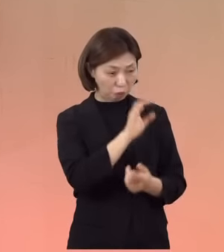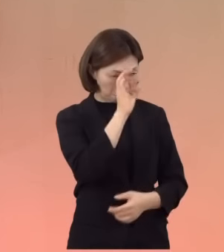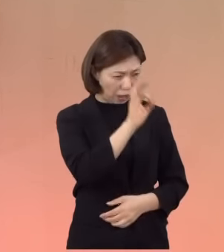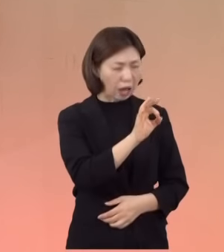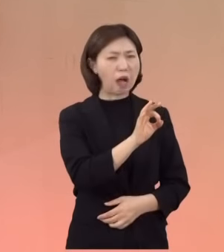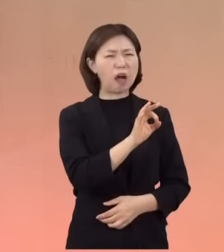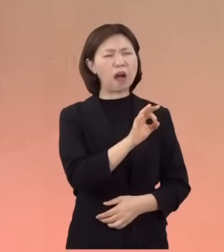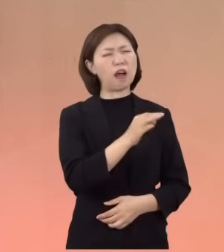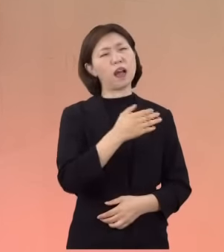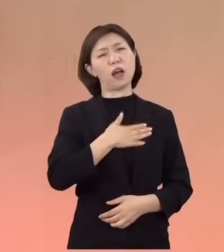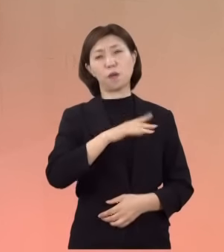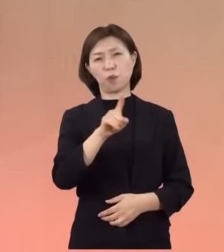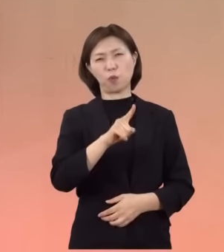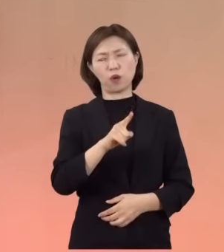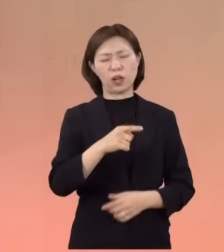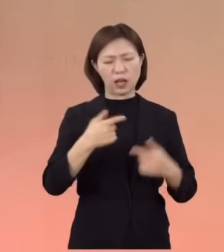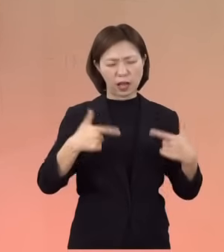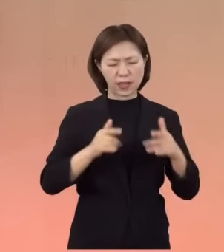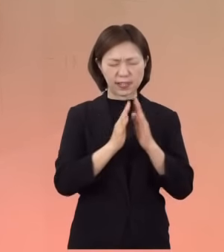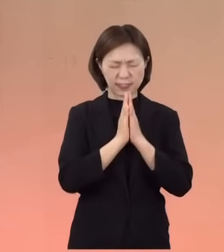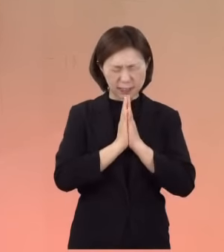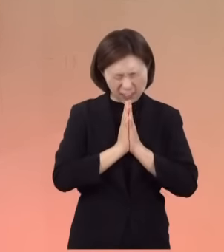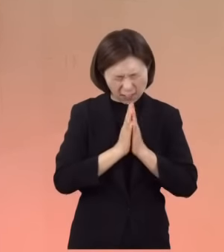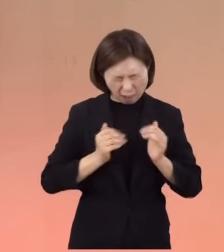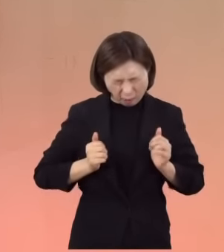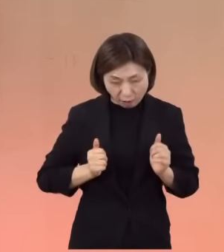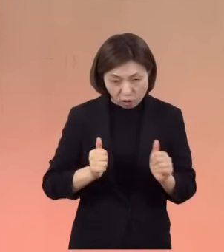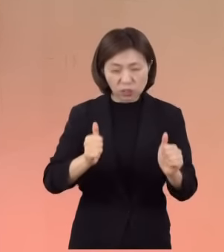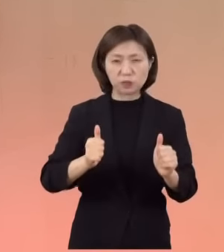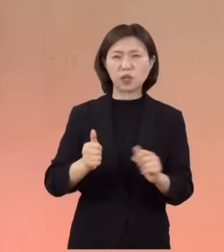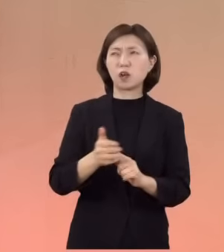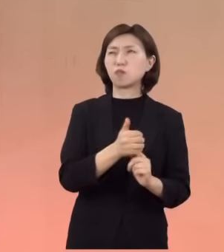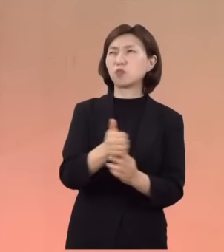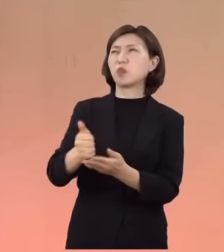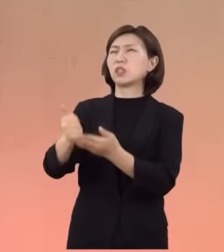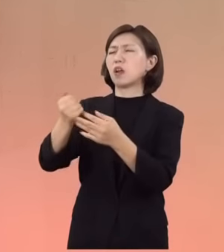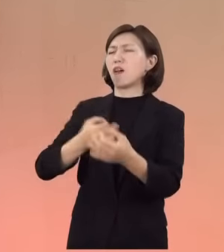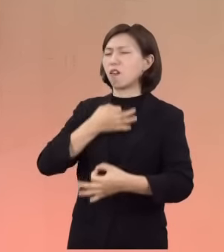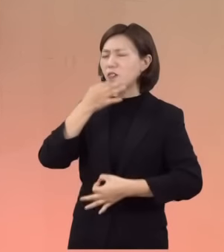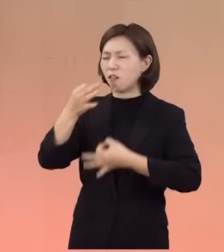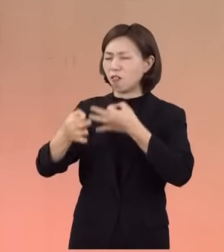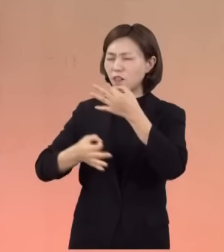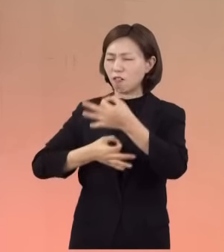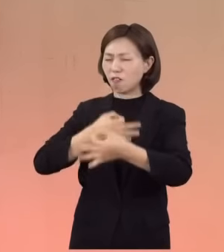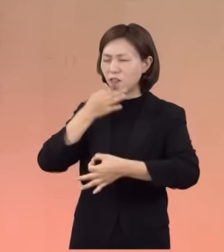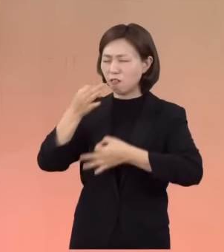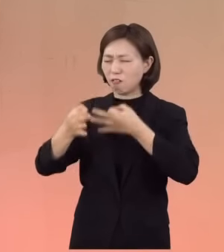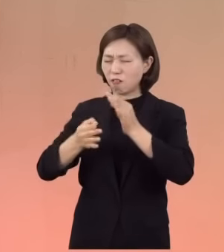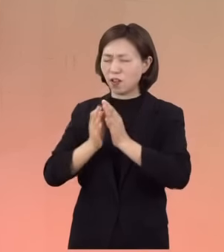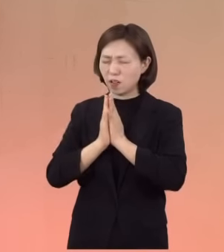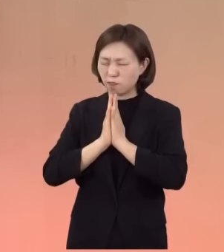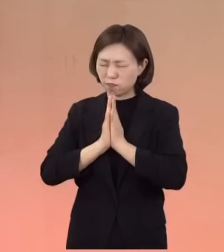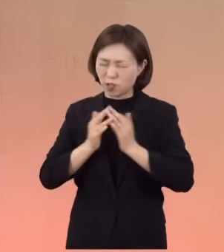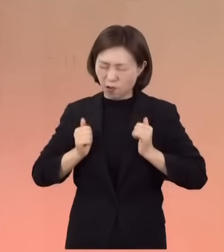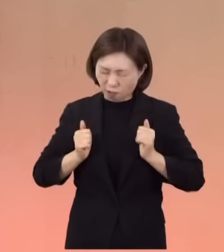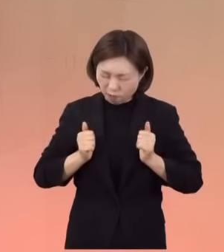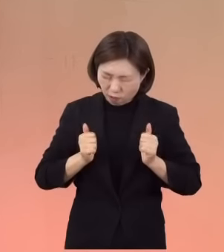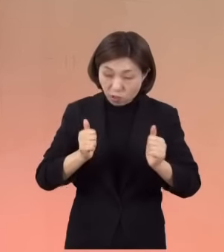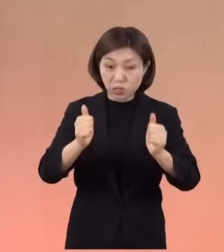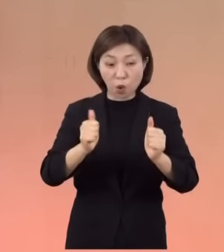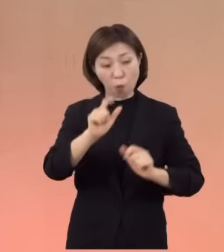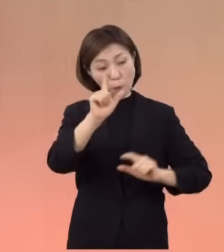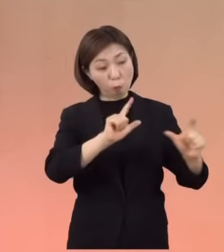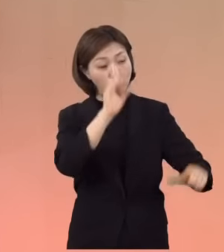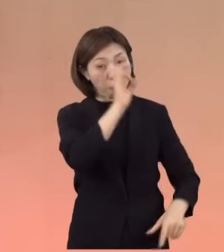정말 기도도 많이 하시고 염불도 간절히 정말 정성스럽게 수행하시는